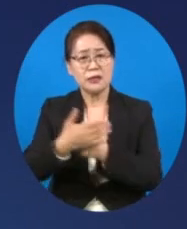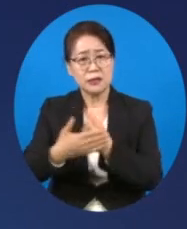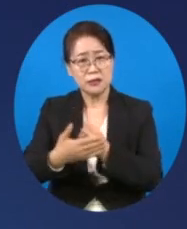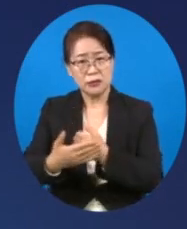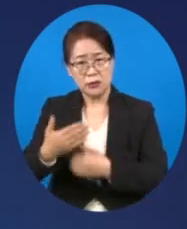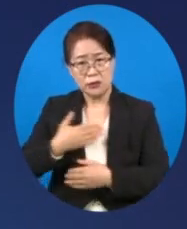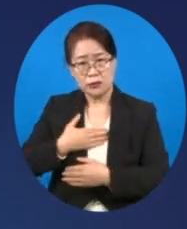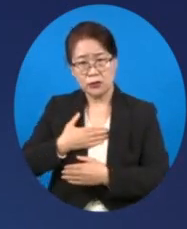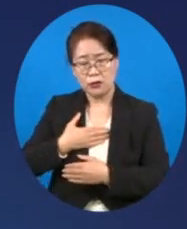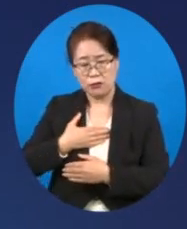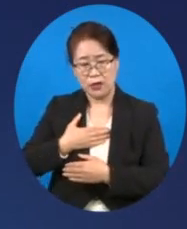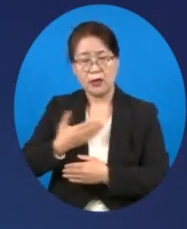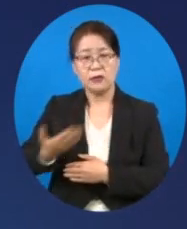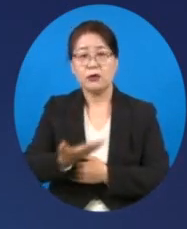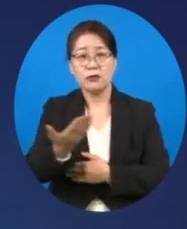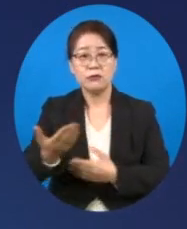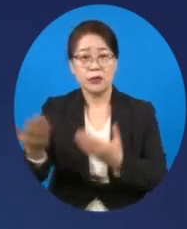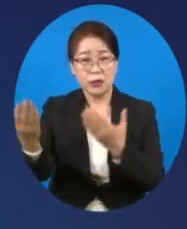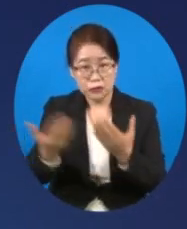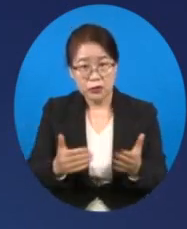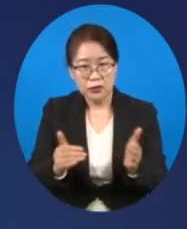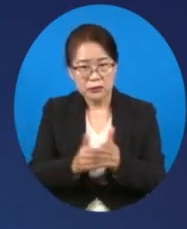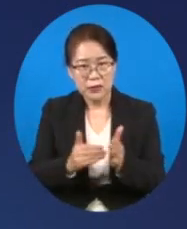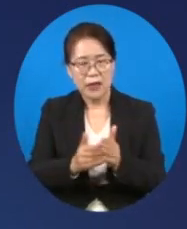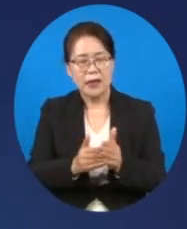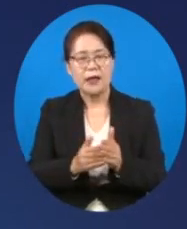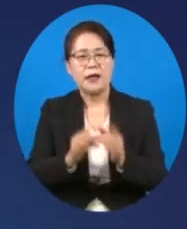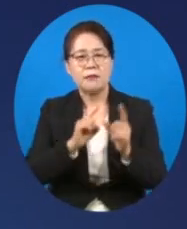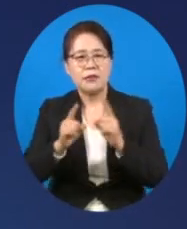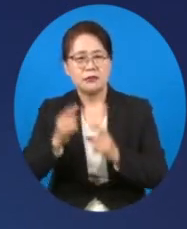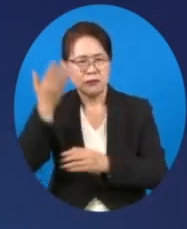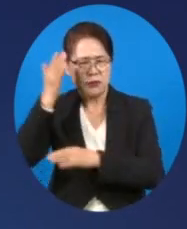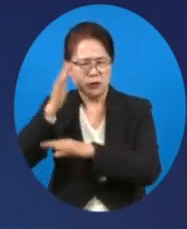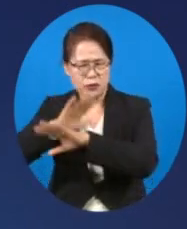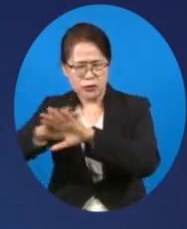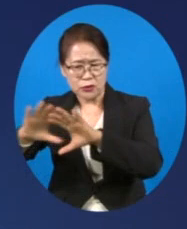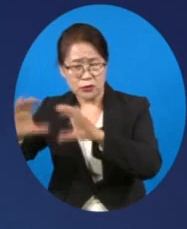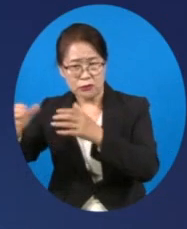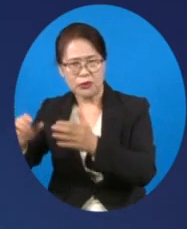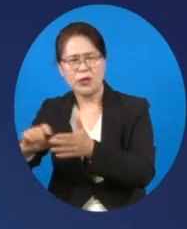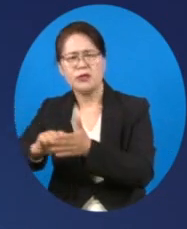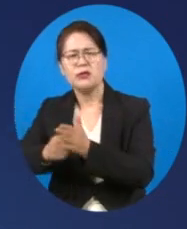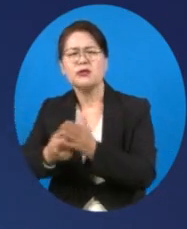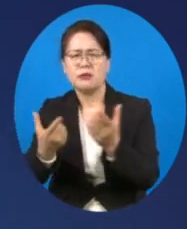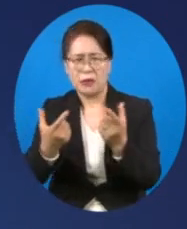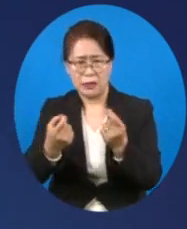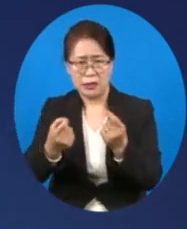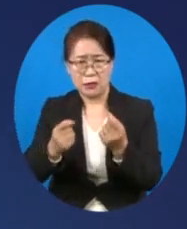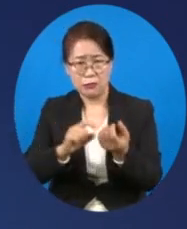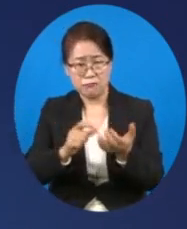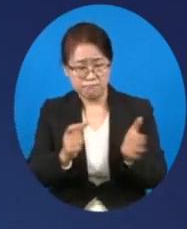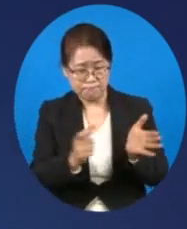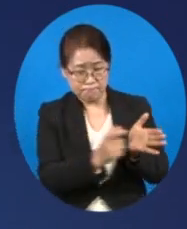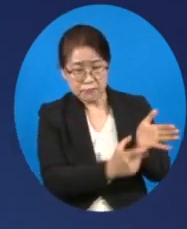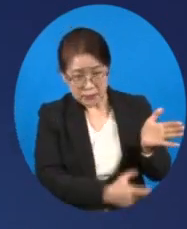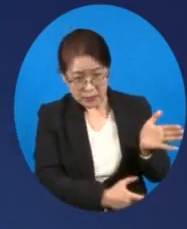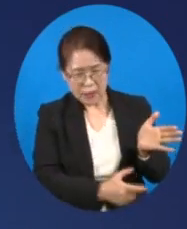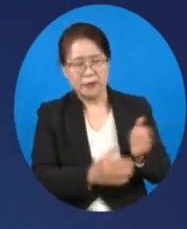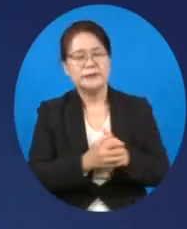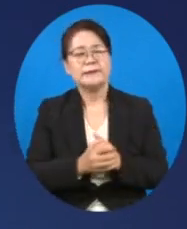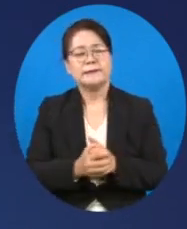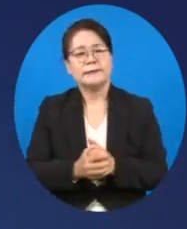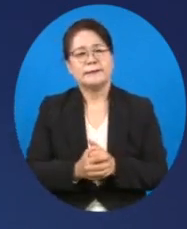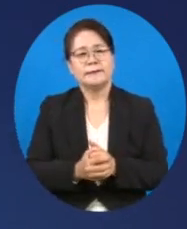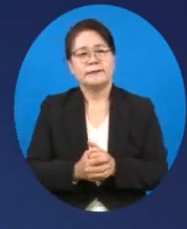저와 여러분에게 주셨습니다 그래서 성경은 이것을 천국의 열쇠라고 표현하고 있는 것입니다 사랑하는 성도 여러분